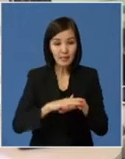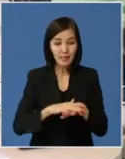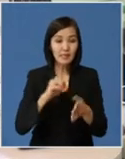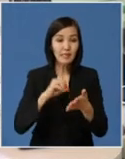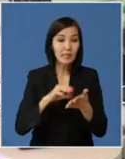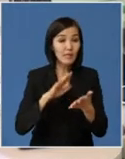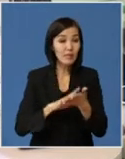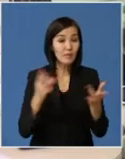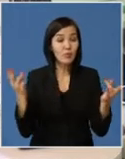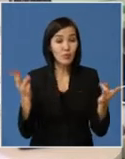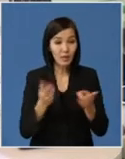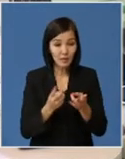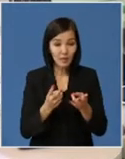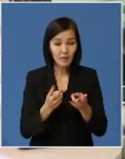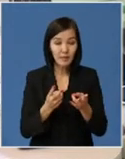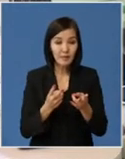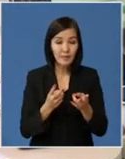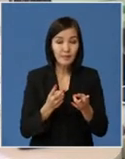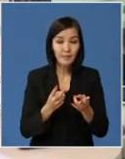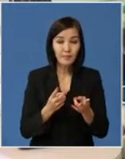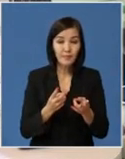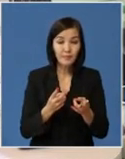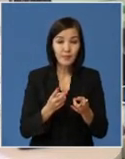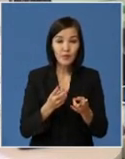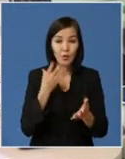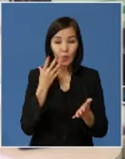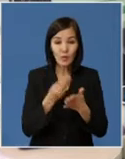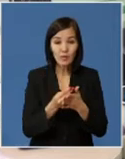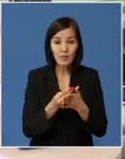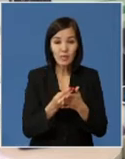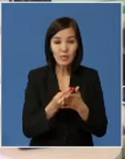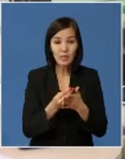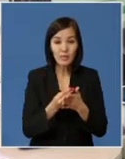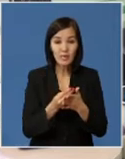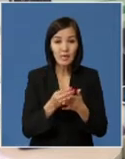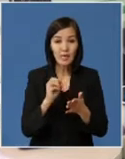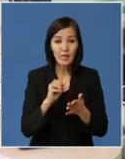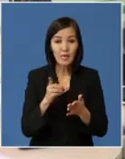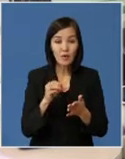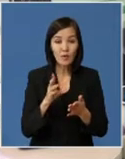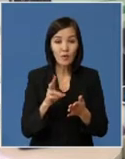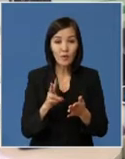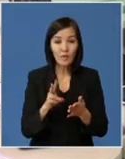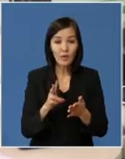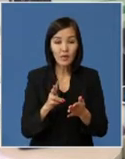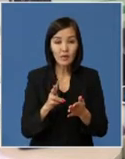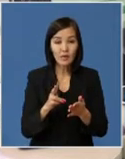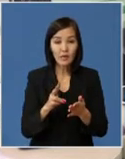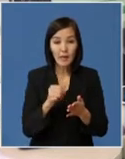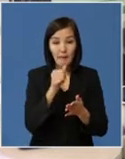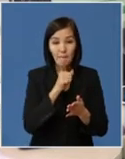керек. Содан кейін өзінің ЭЦК-сымен EGOV порталына кіріп, немесе бір реттік парольмен сұраныс